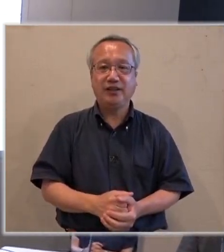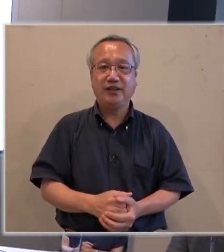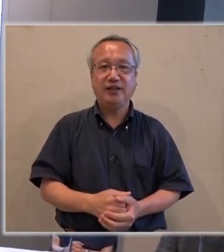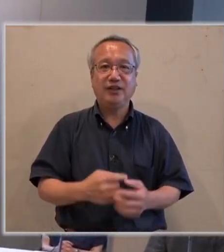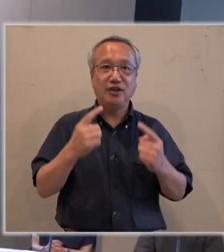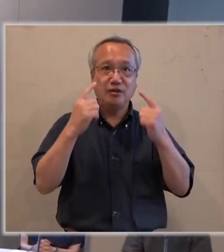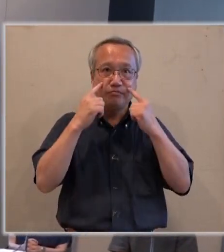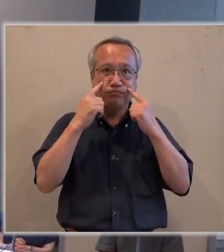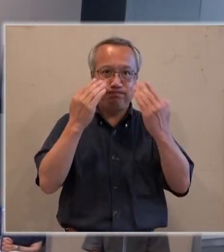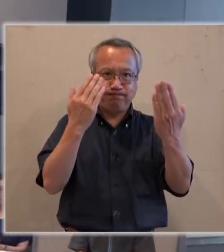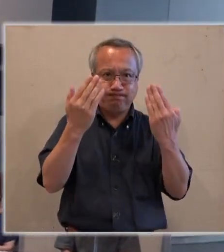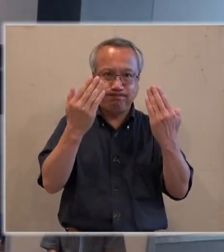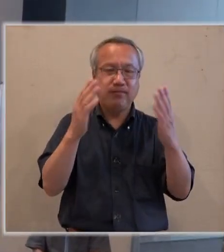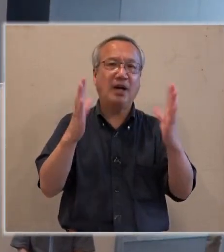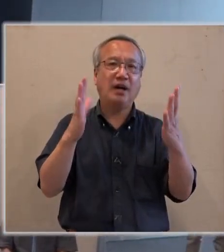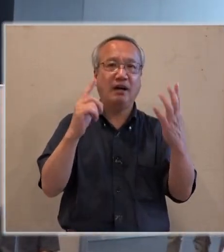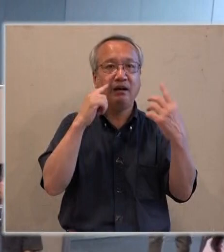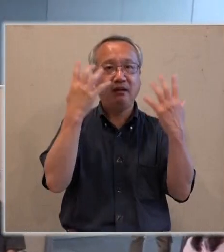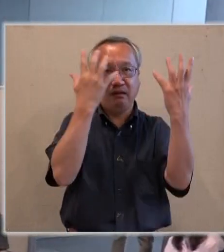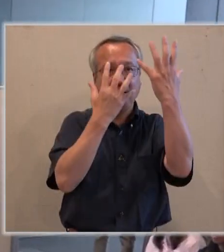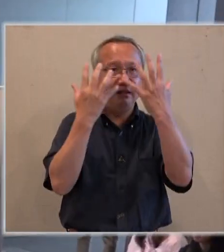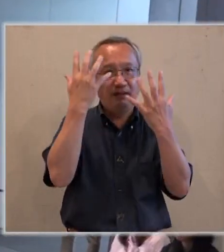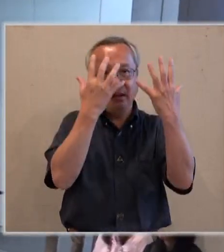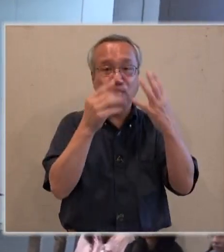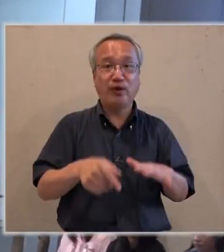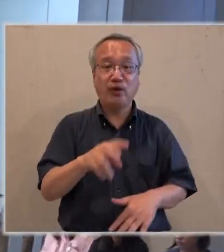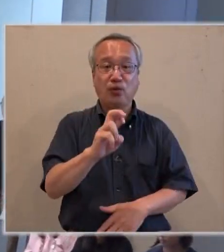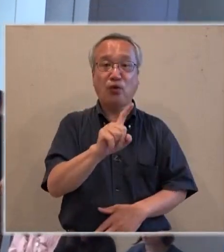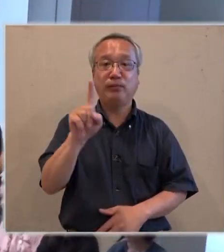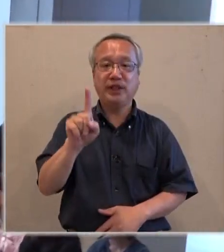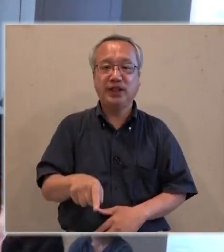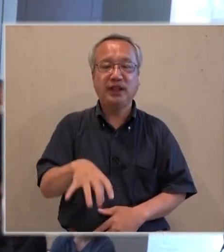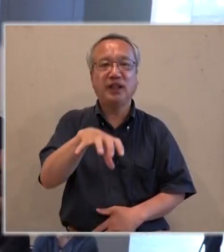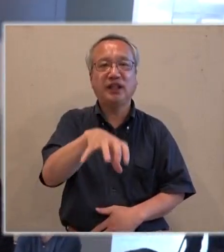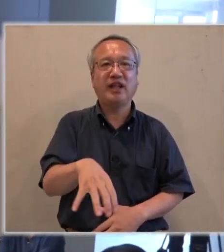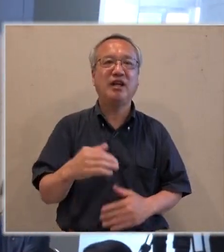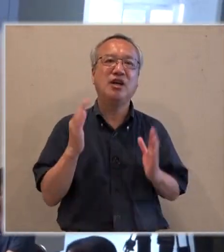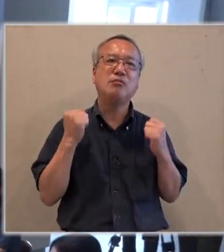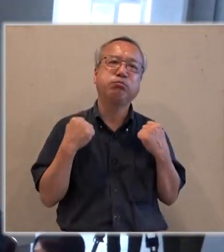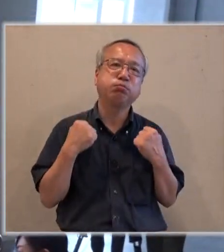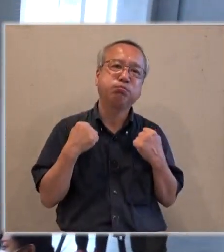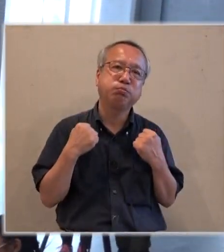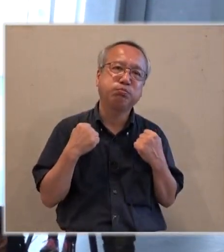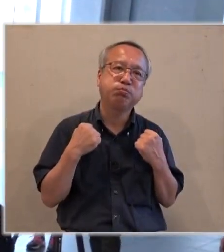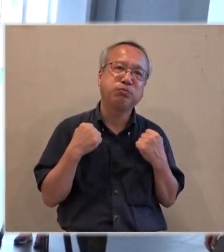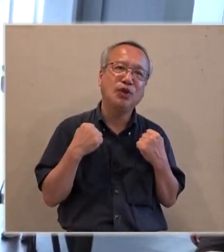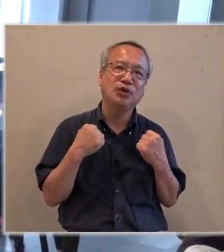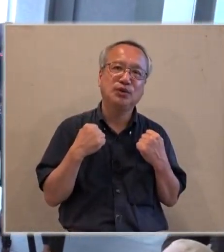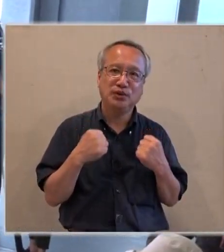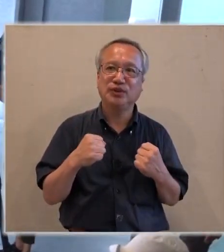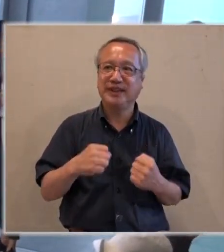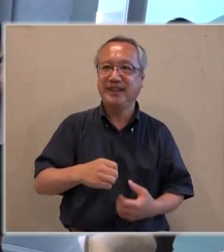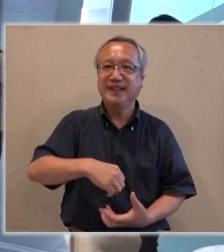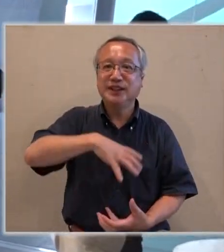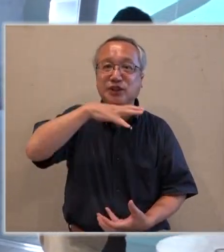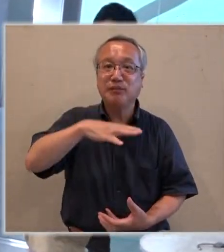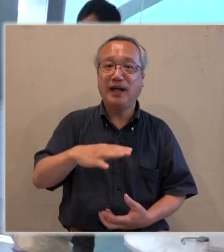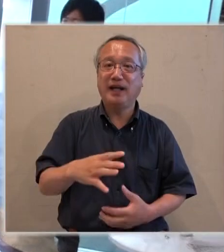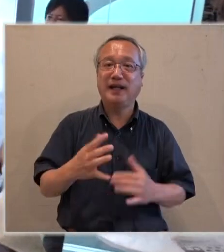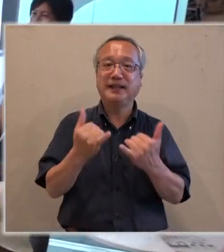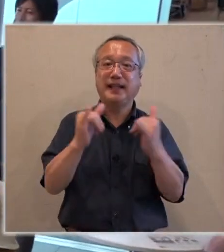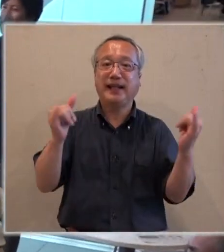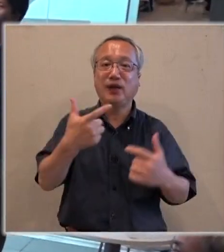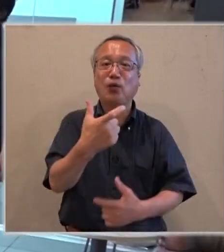なこういうロビーやなんかでぼーっととしていらっしゃるシルバー世代60代70